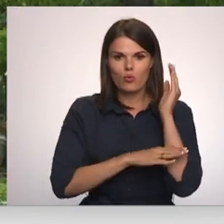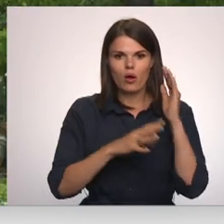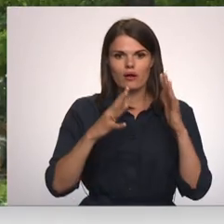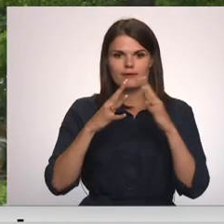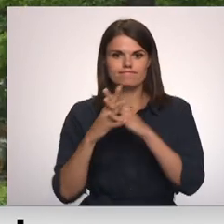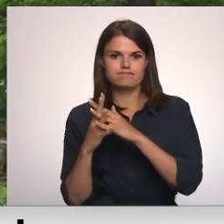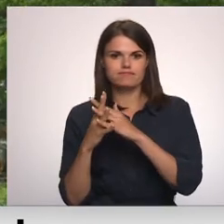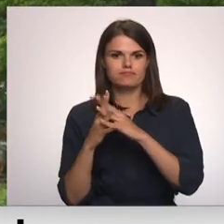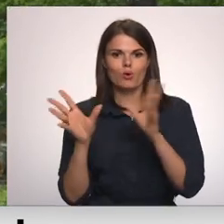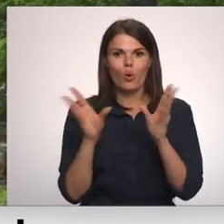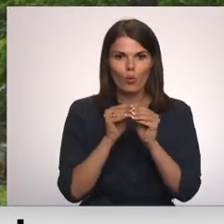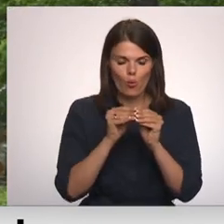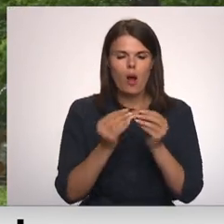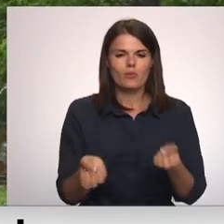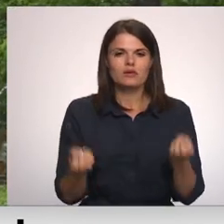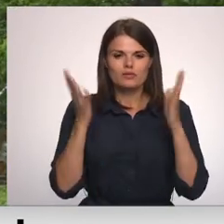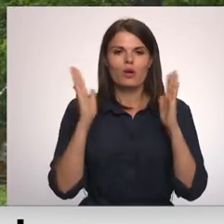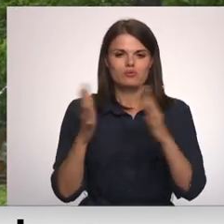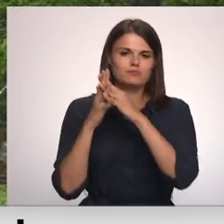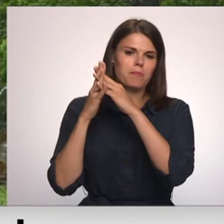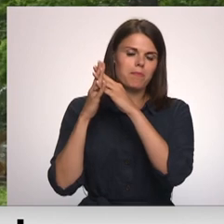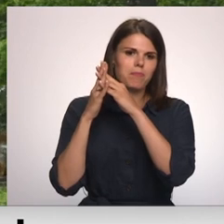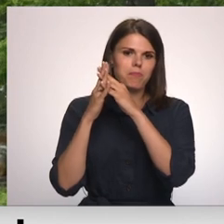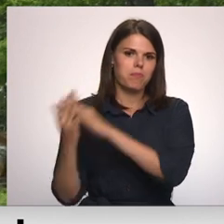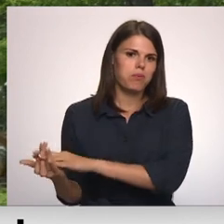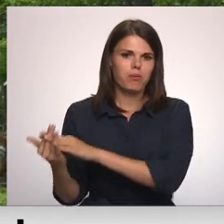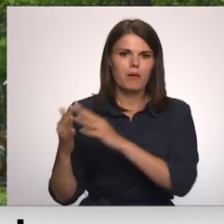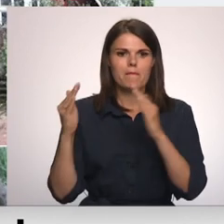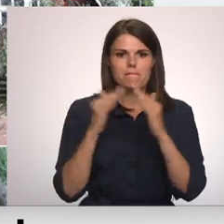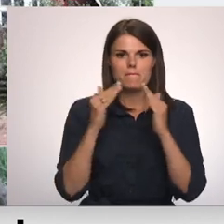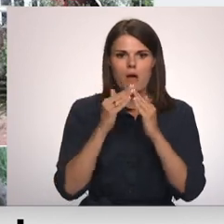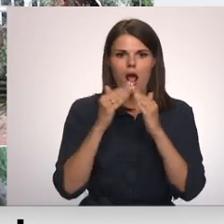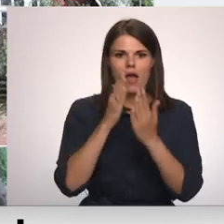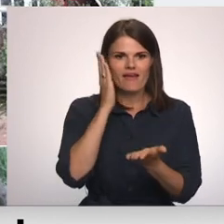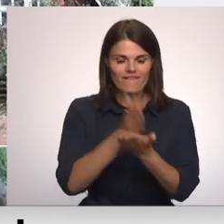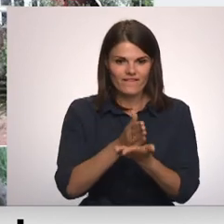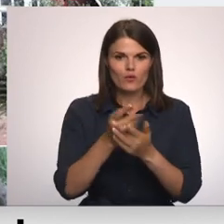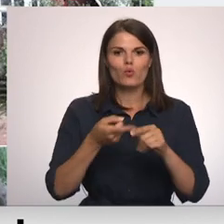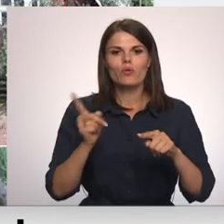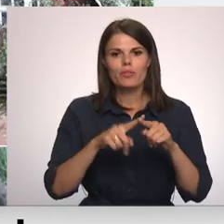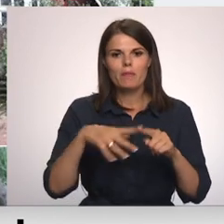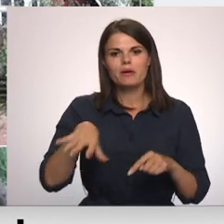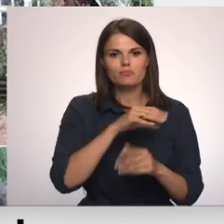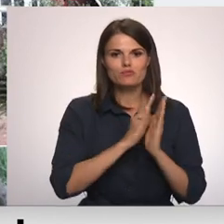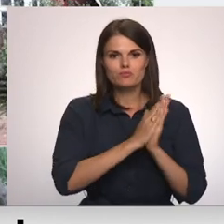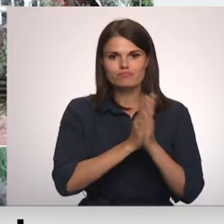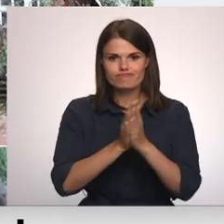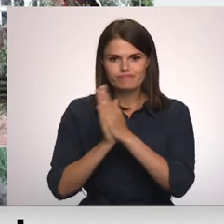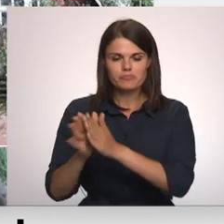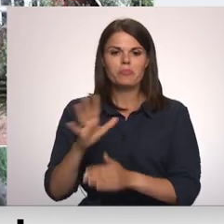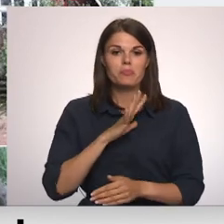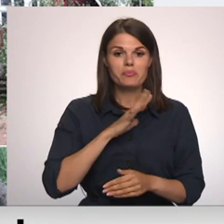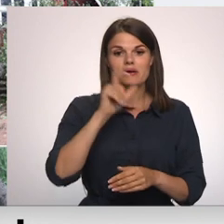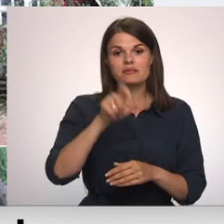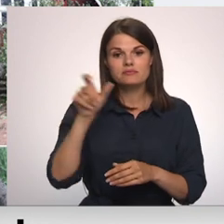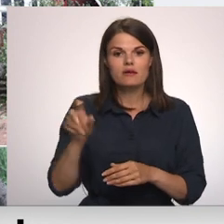otra, un bija skaidrs, ka agri vai vēl viņi kritīs tieši uz mājai pa vidu. Un tādēļ mēs aicinājām arī cilvēkus, ja